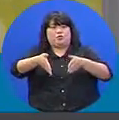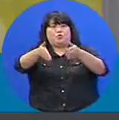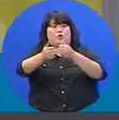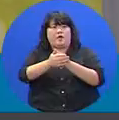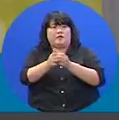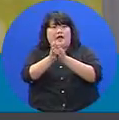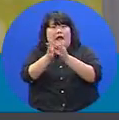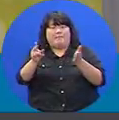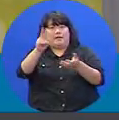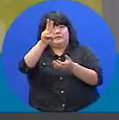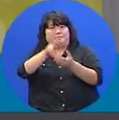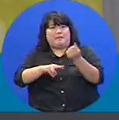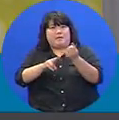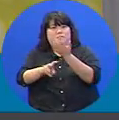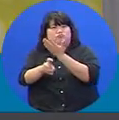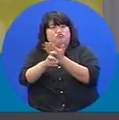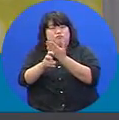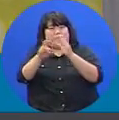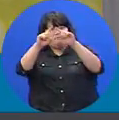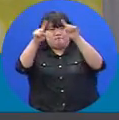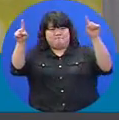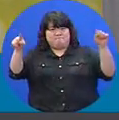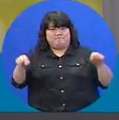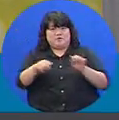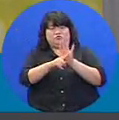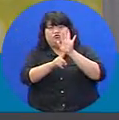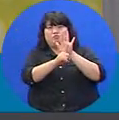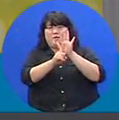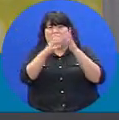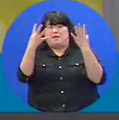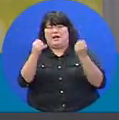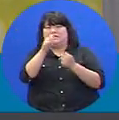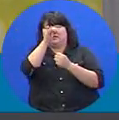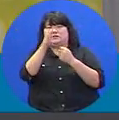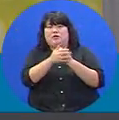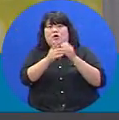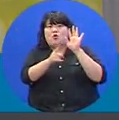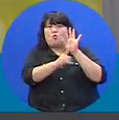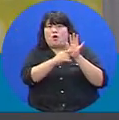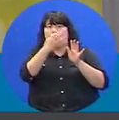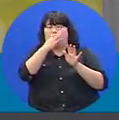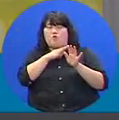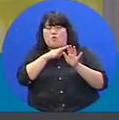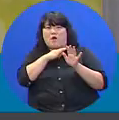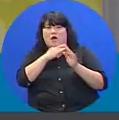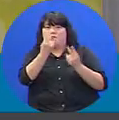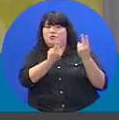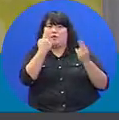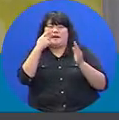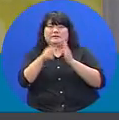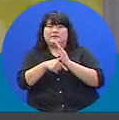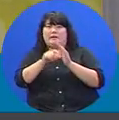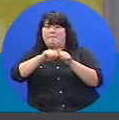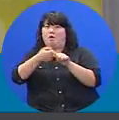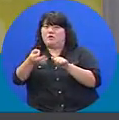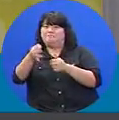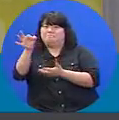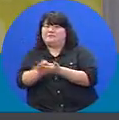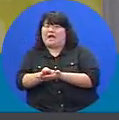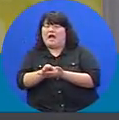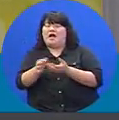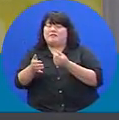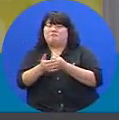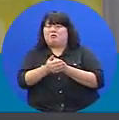아파트 분양을 알리는 불법 현수막이 넘쳐나고 있습니다. 광고 효과에 비해 적은 과태료만 내면 손해볼 게 없다는